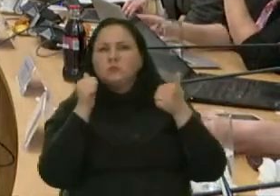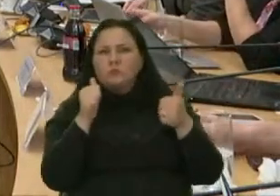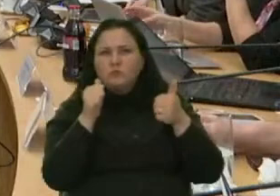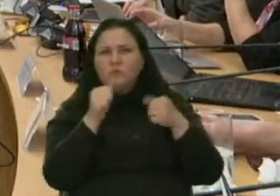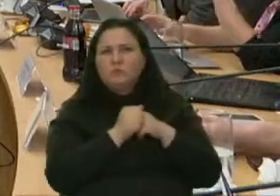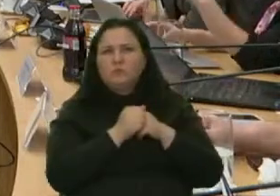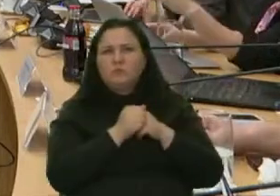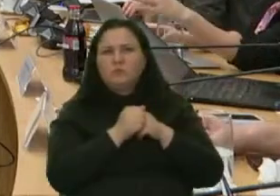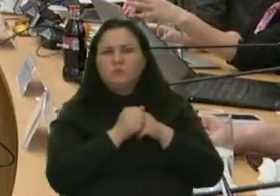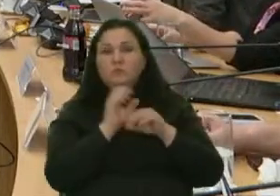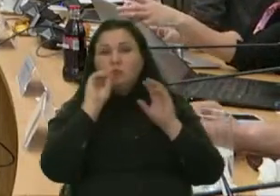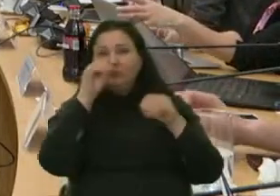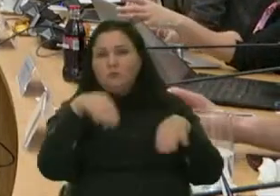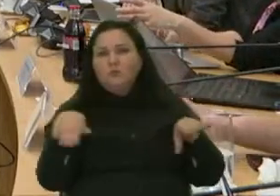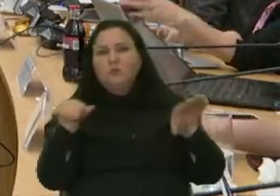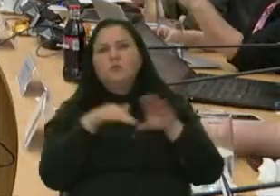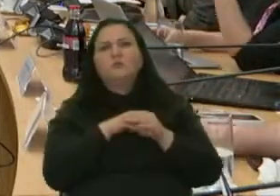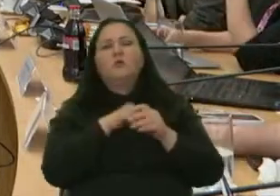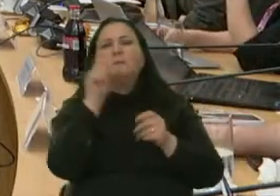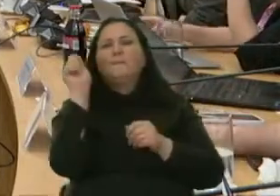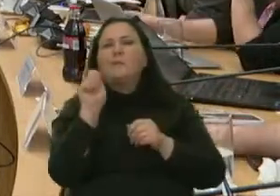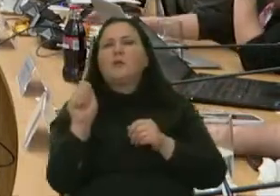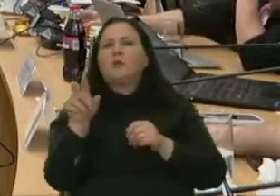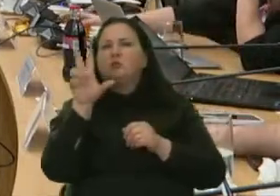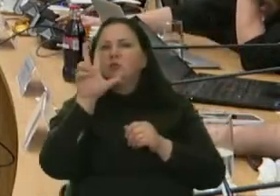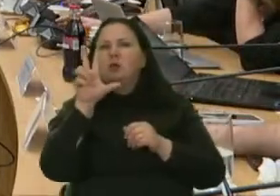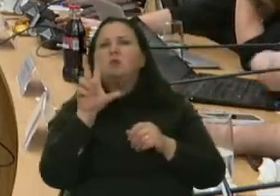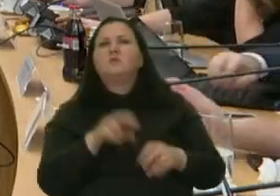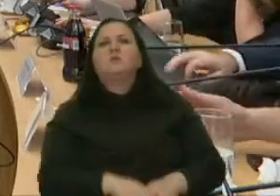favorabil supun la vot proiectul numărul